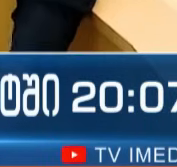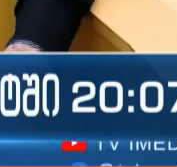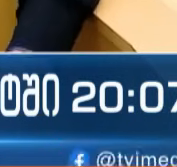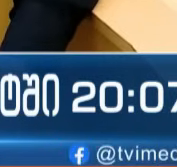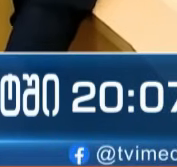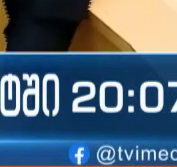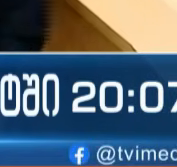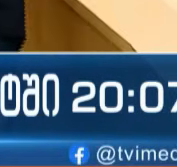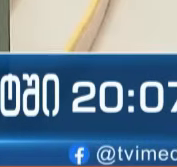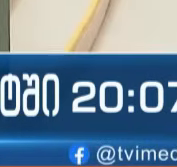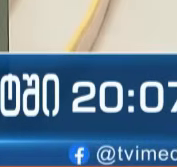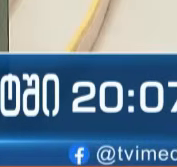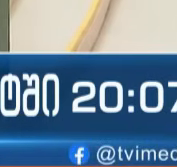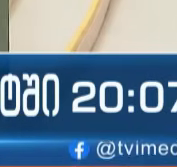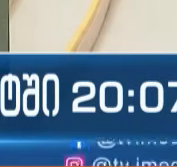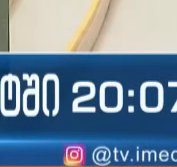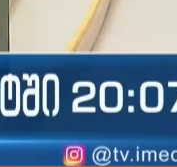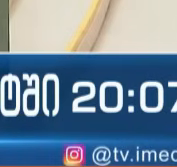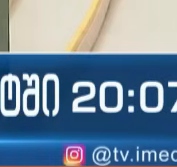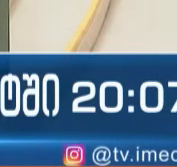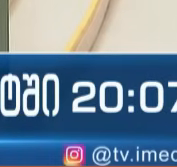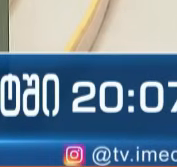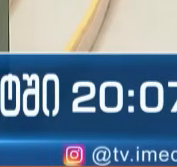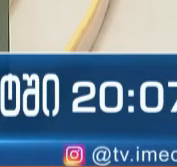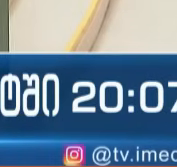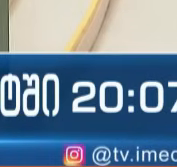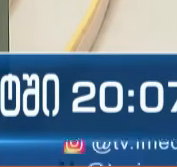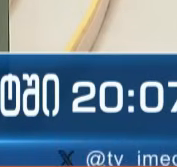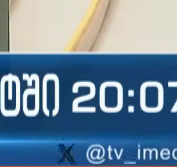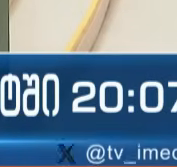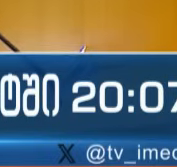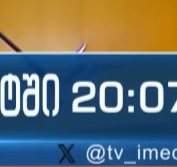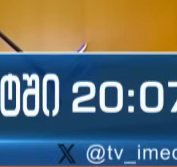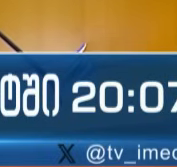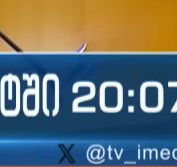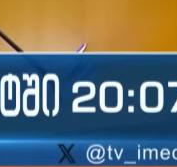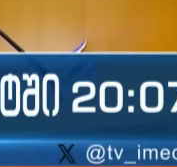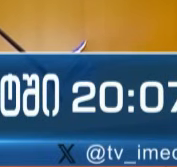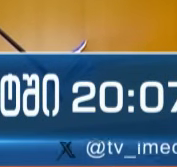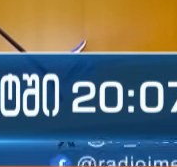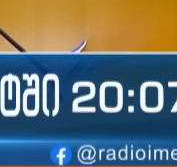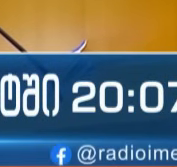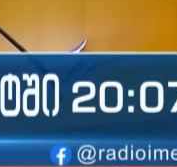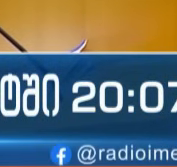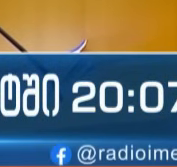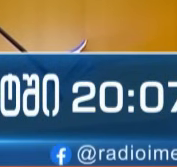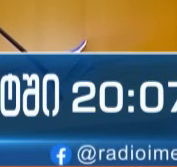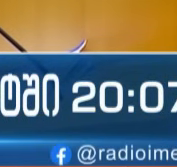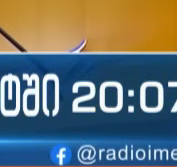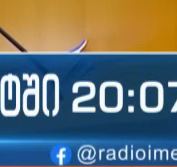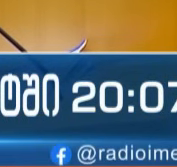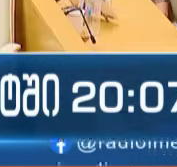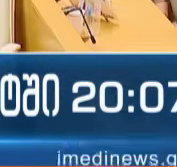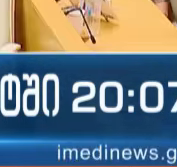წარმომადგენლების განცხადებებს ვისმენთ უკვე მოვისმინეთ კომიტეტების ხელმძღვანელების განცხადებები ქართული ოცნების წევრებმა ოპოზიციას